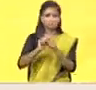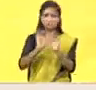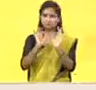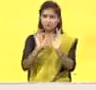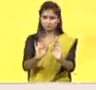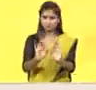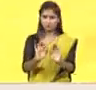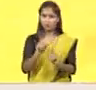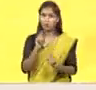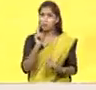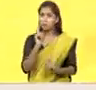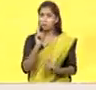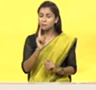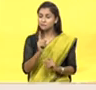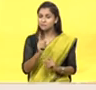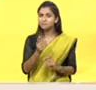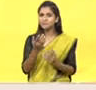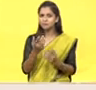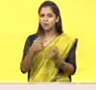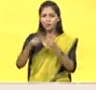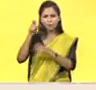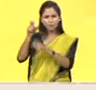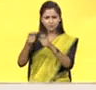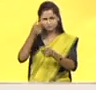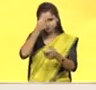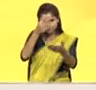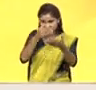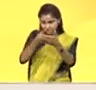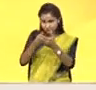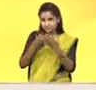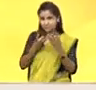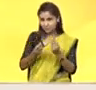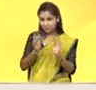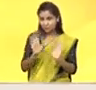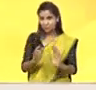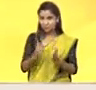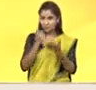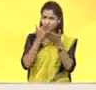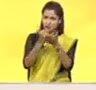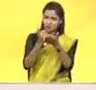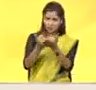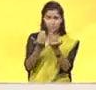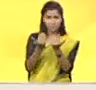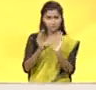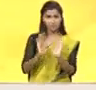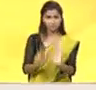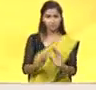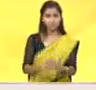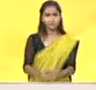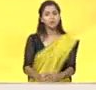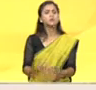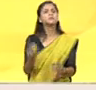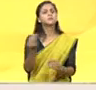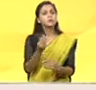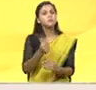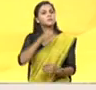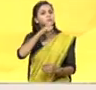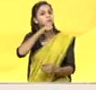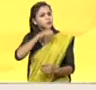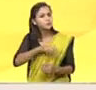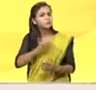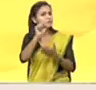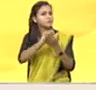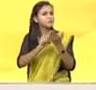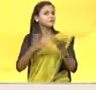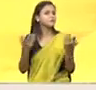इसलिए वे लोगों की समस्याओं को सुलझाने में मददगार बन सकते हैं। कुछ युवाओं ने ये भी